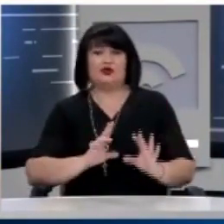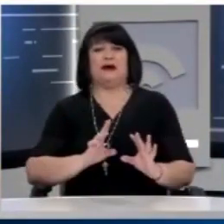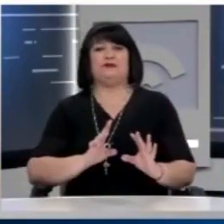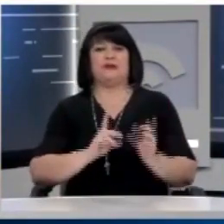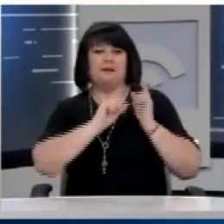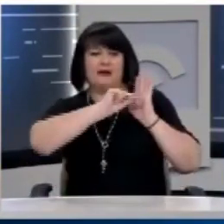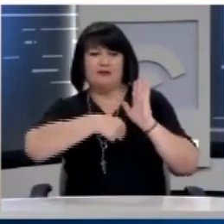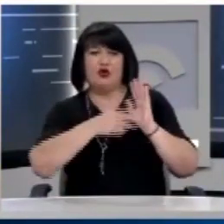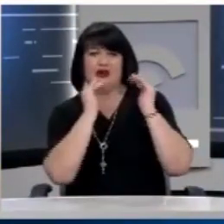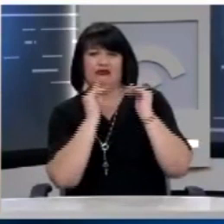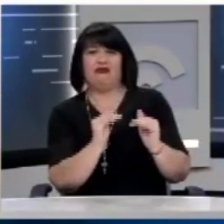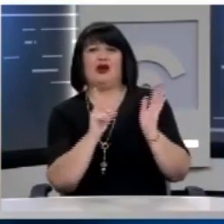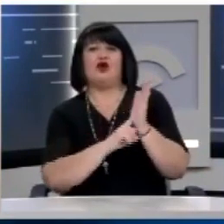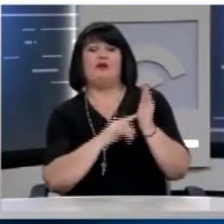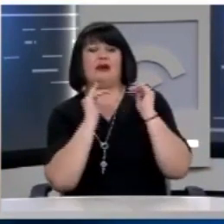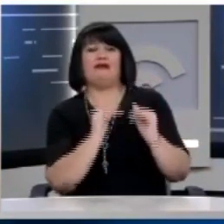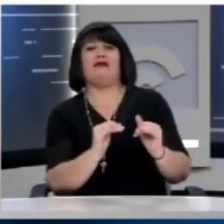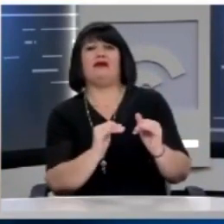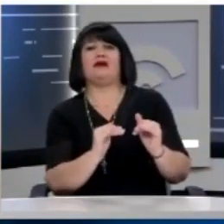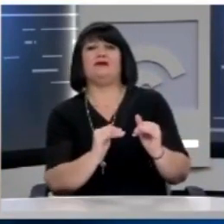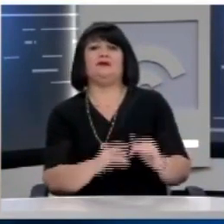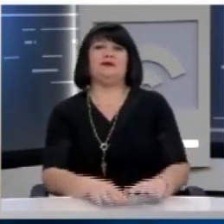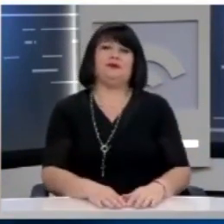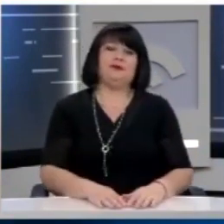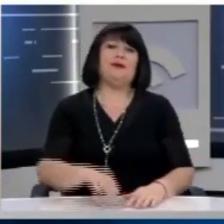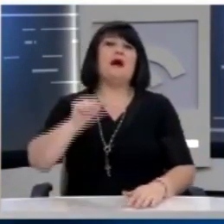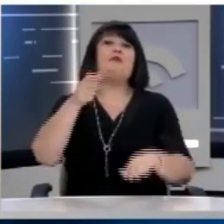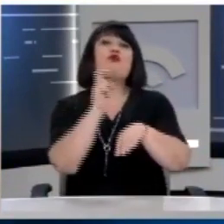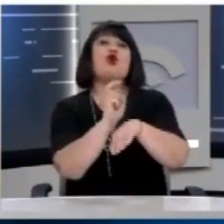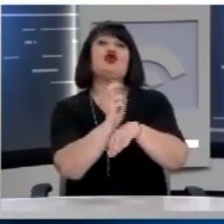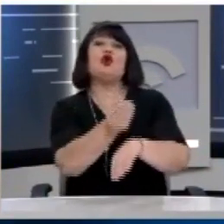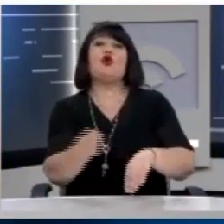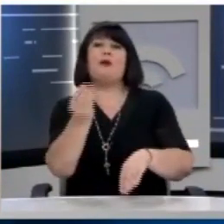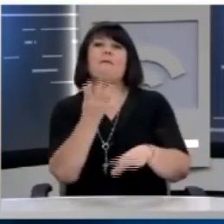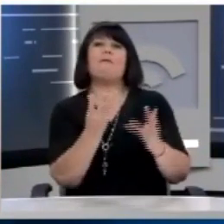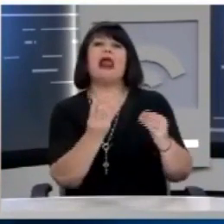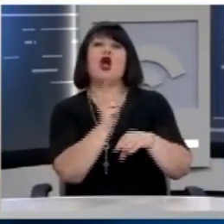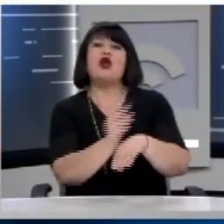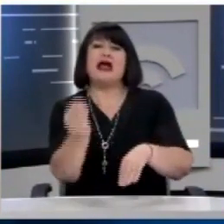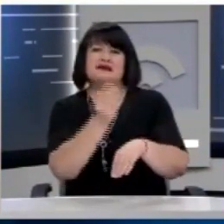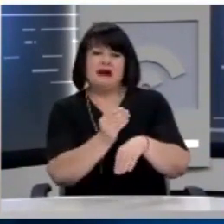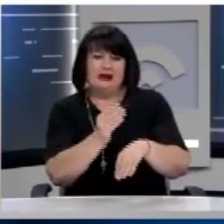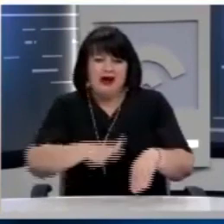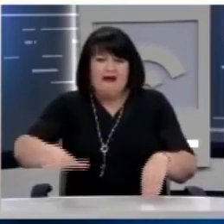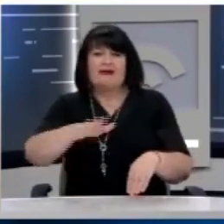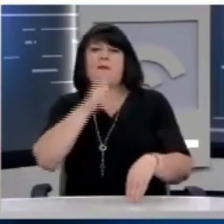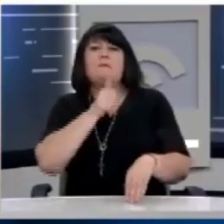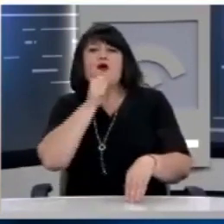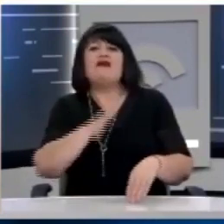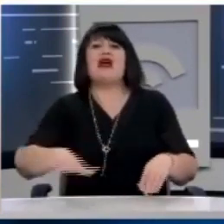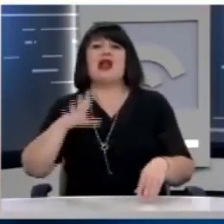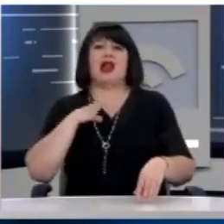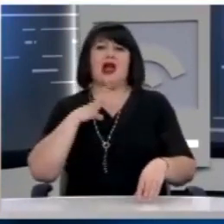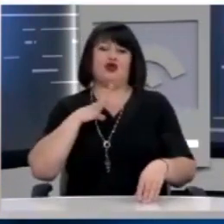αντιλαϊκών μνημονιακών νόμων, αλλά και των ματωβαμένων πρωτογενών πλεονασμάτων που έχουν οδηγεί στην επιδείνωση της θέσης της